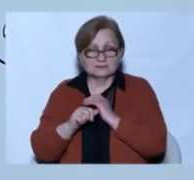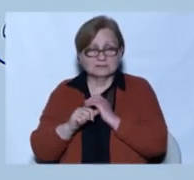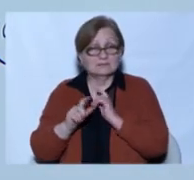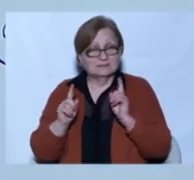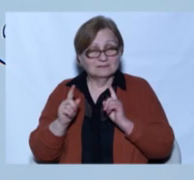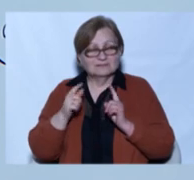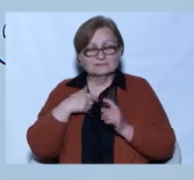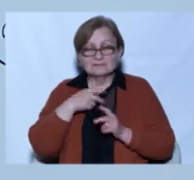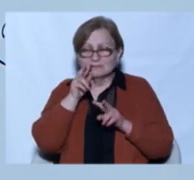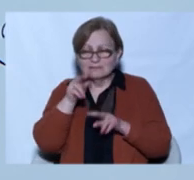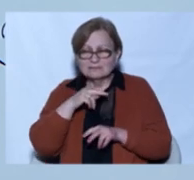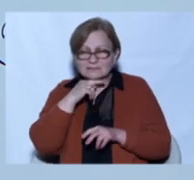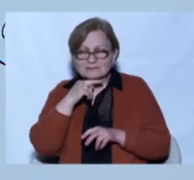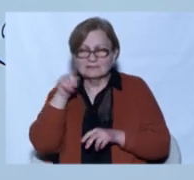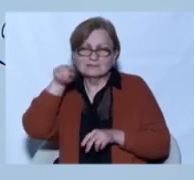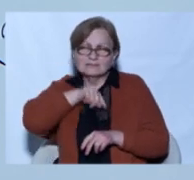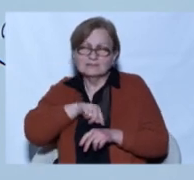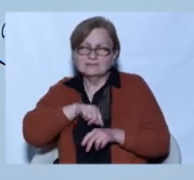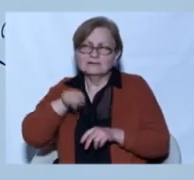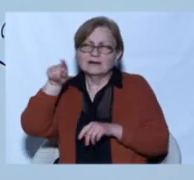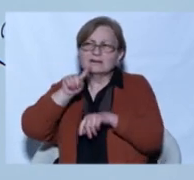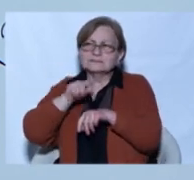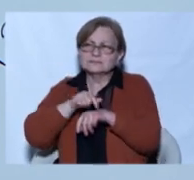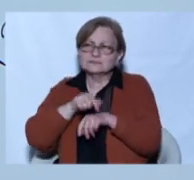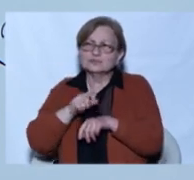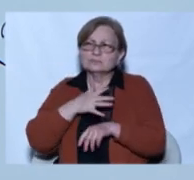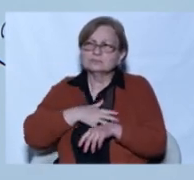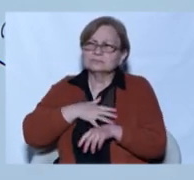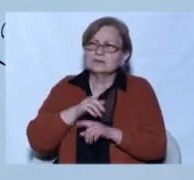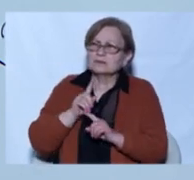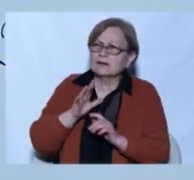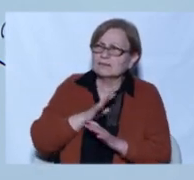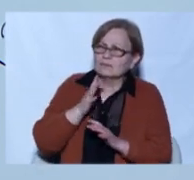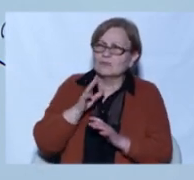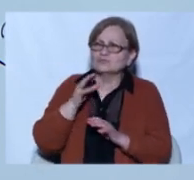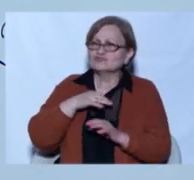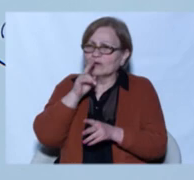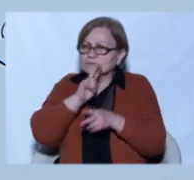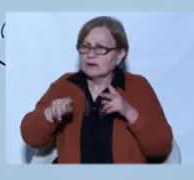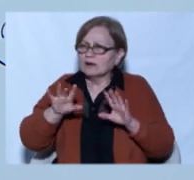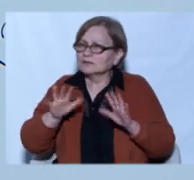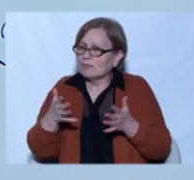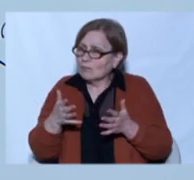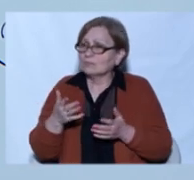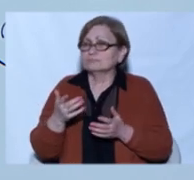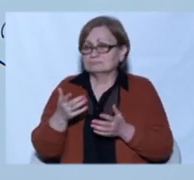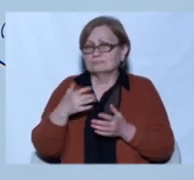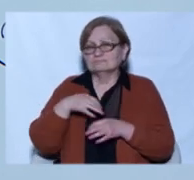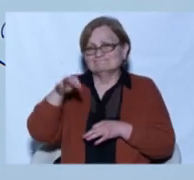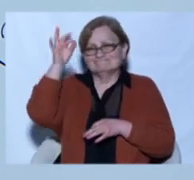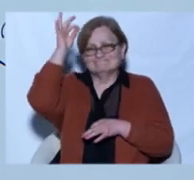მეტად დავაკვირდი მთავარ პერსონაჟს, რას გრძნობს ის, რას გრძნობდა, რა შეემთხვა და ამ ყველაფერმა